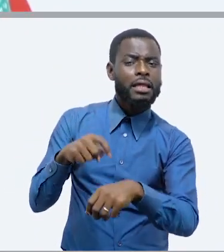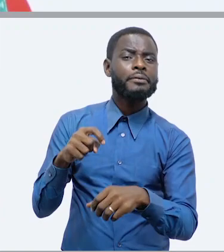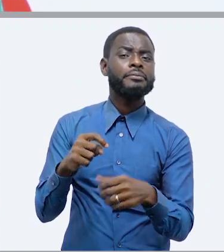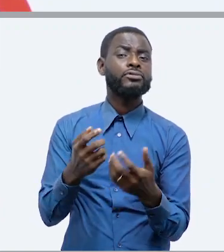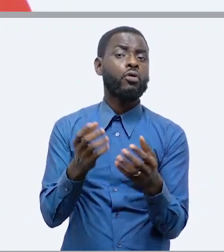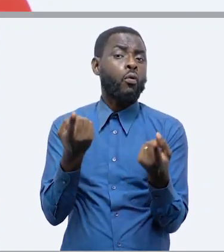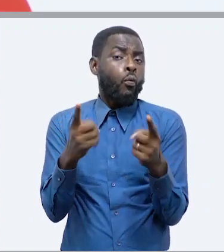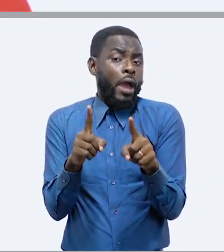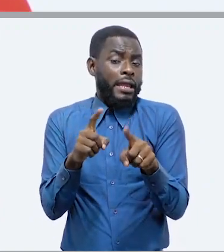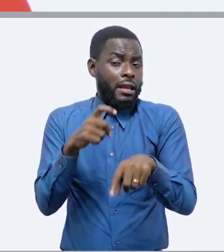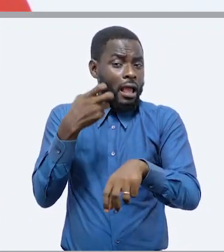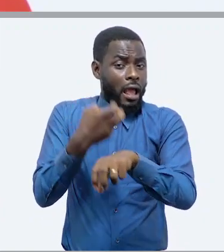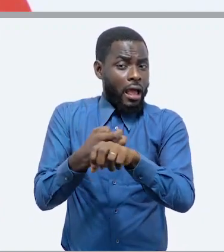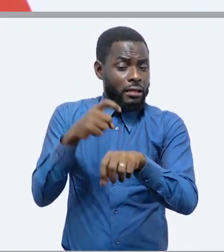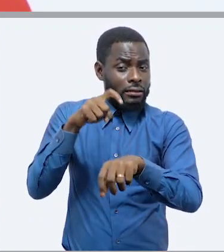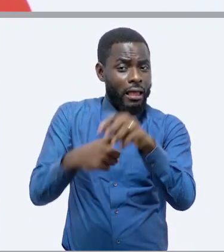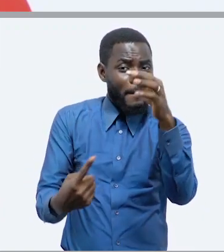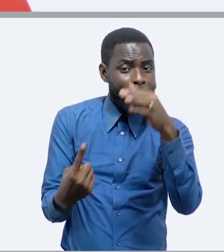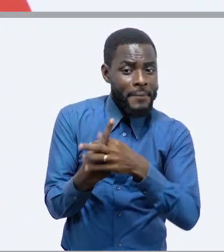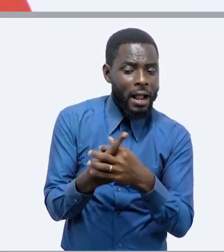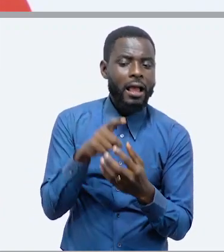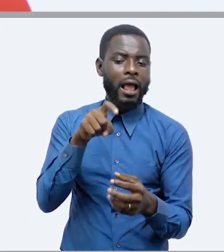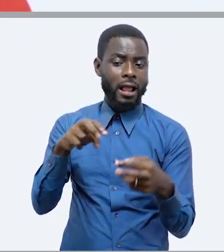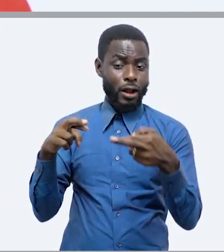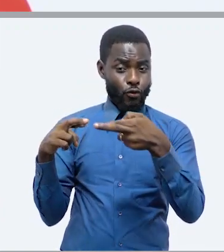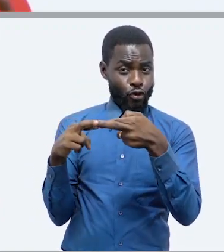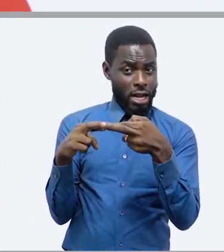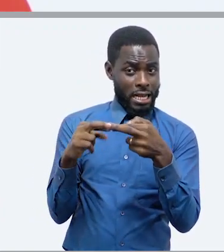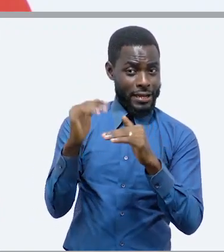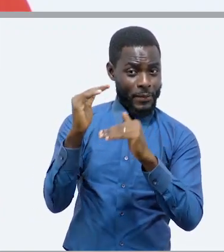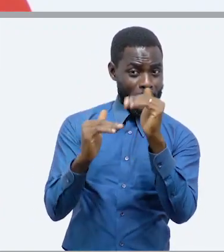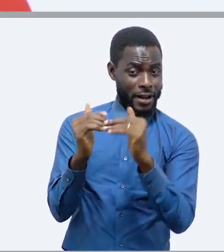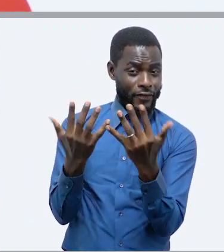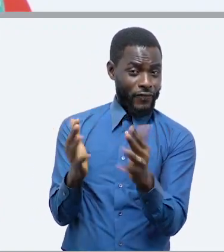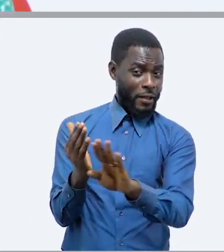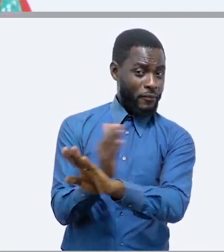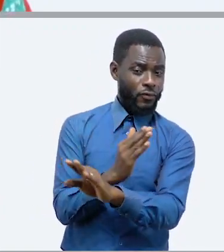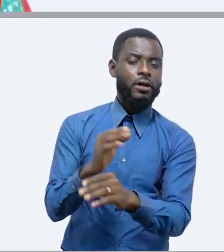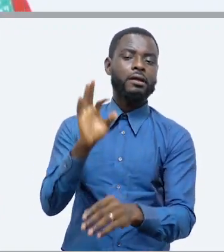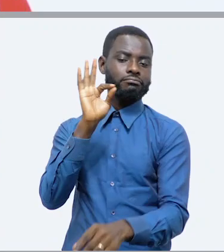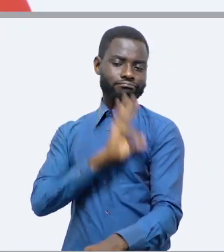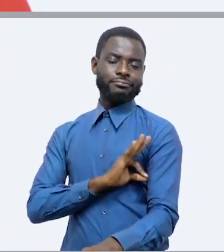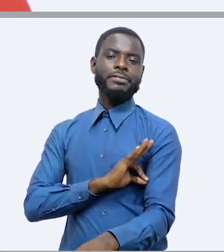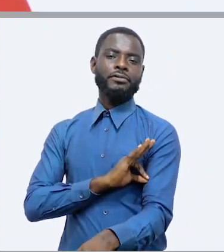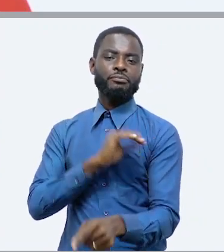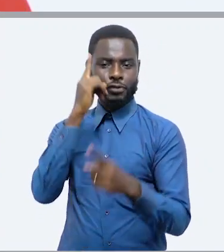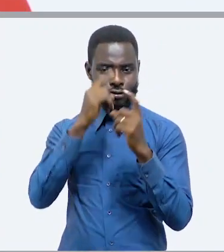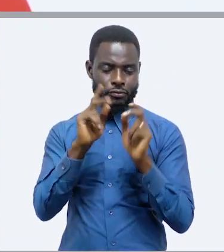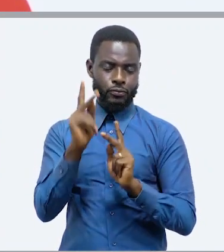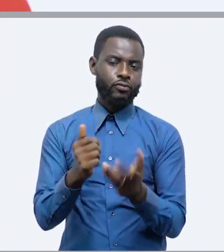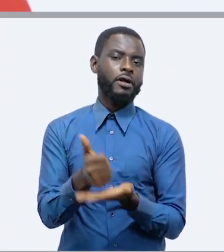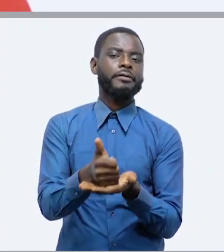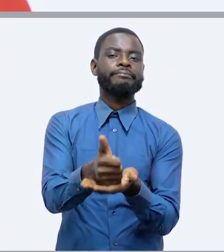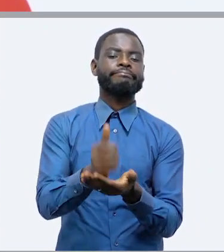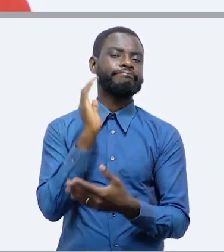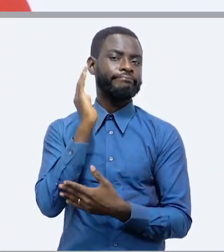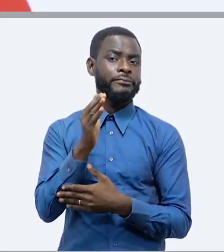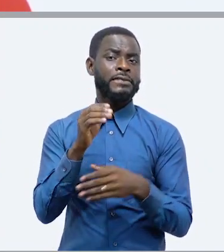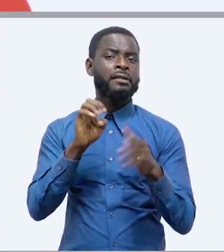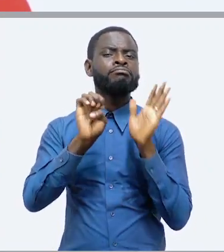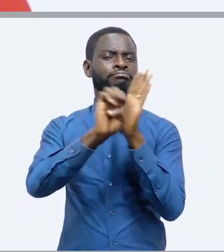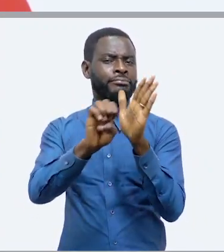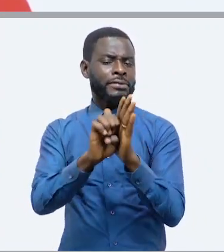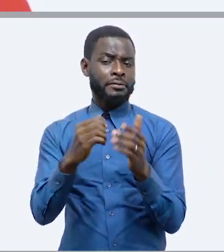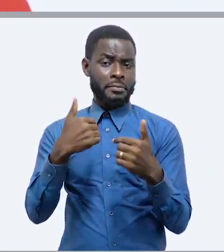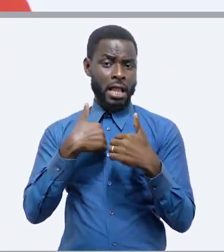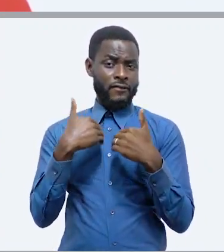ten. Ano kwale, e jim bene ke nani me ni mkwe. Kwe gbeba kple mi wa. Mempo, ni ka ame besa ni gba chon.